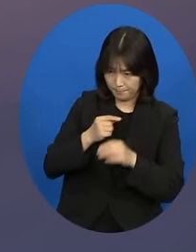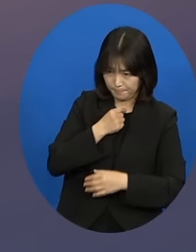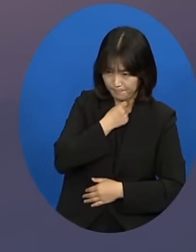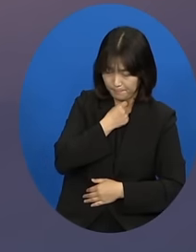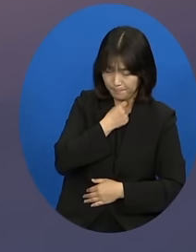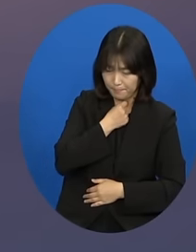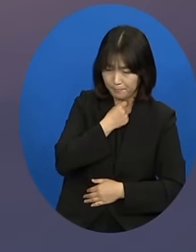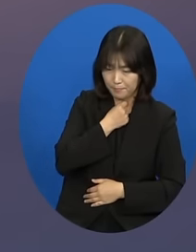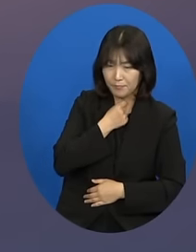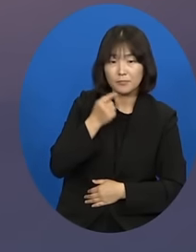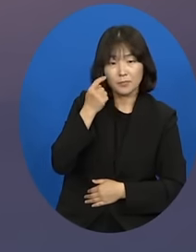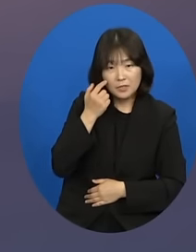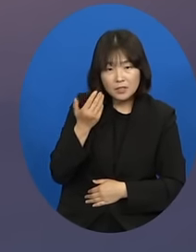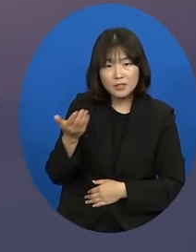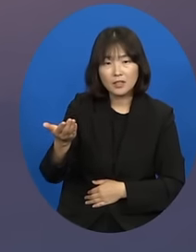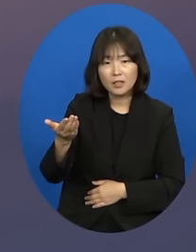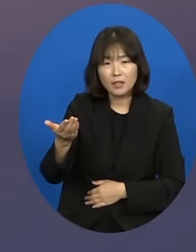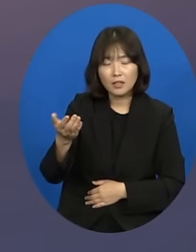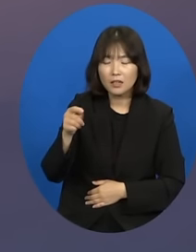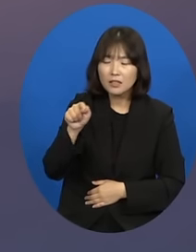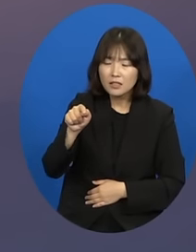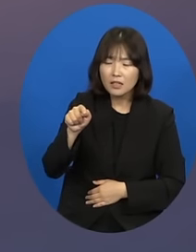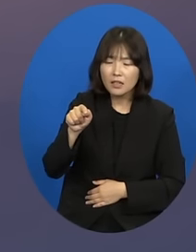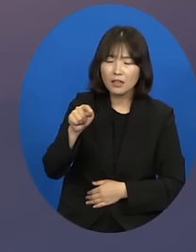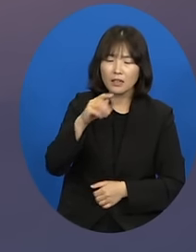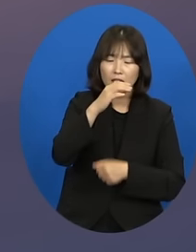그 말씀이 성경에 기록되어 있어요. 여러분,